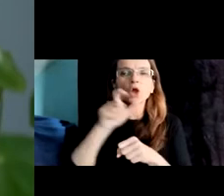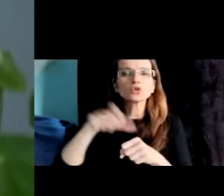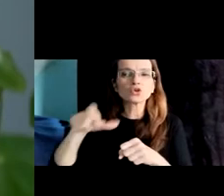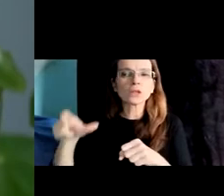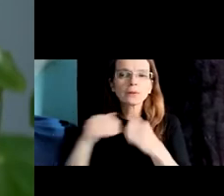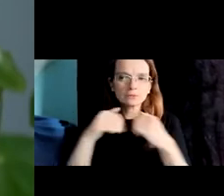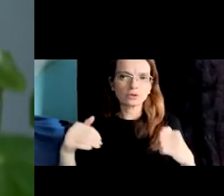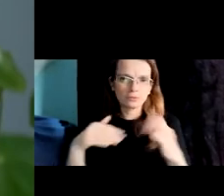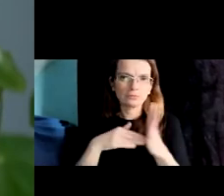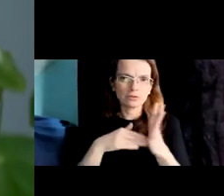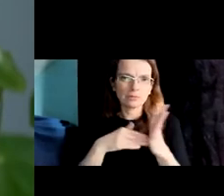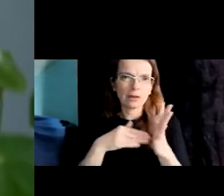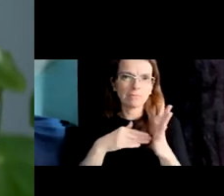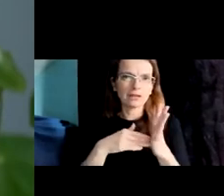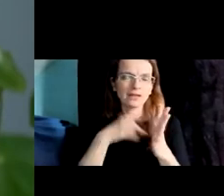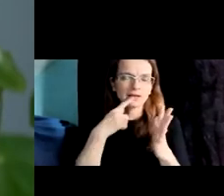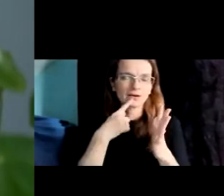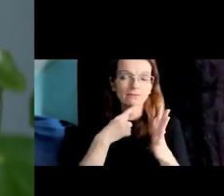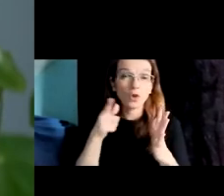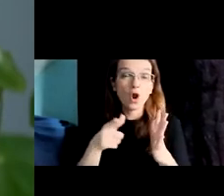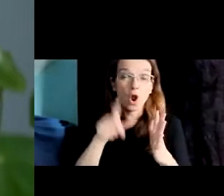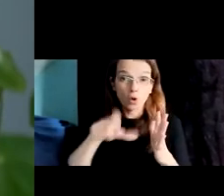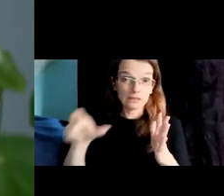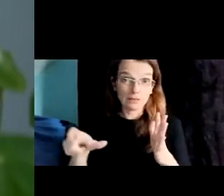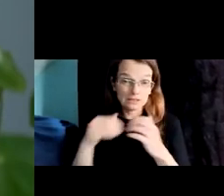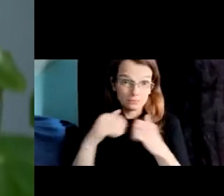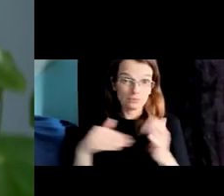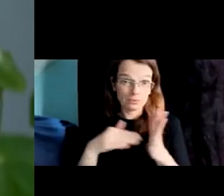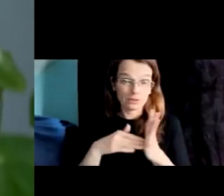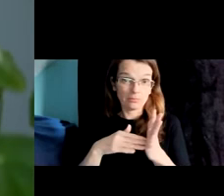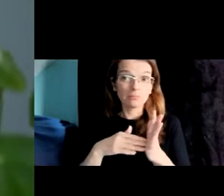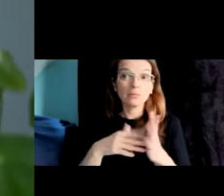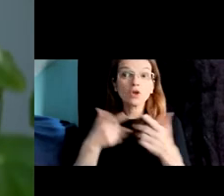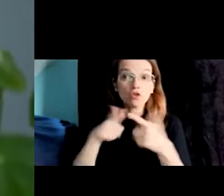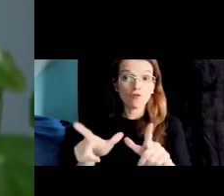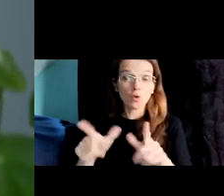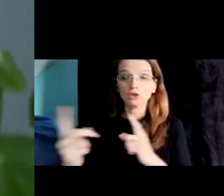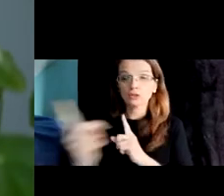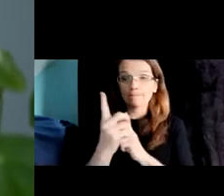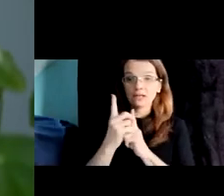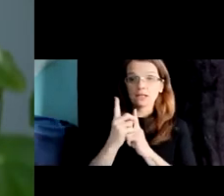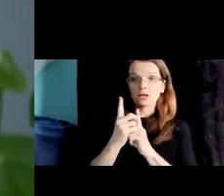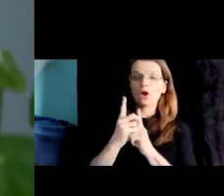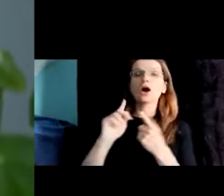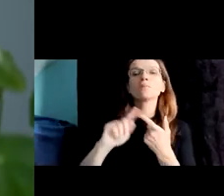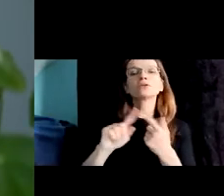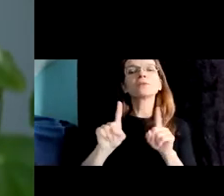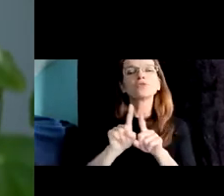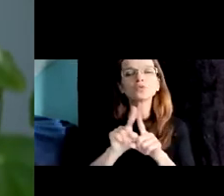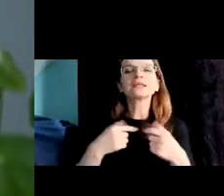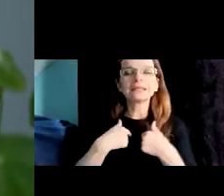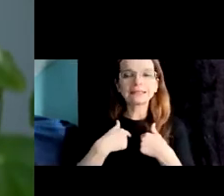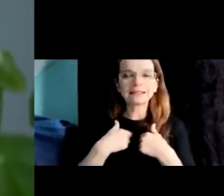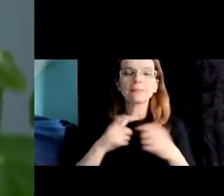potrebami, rekel: "Ko spustiš osebe s posebnimi potrebami bliže k sebi, postaneš bližji tudi